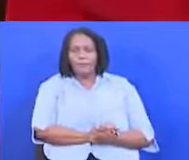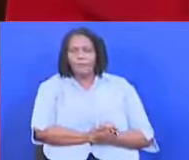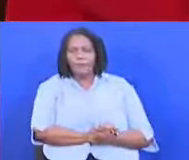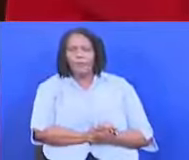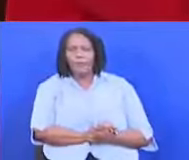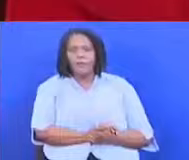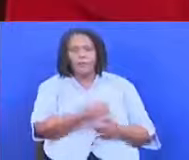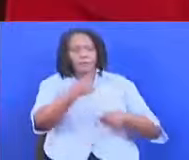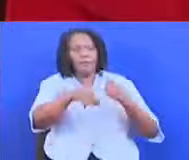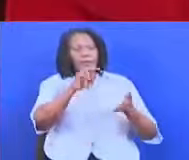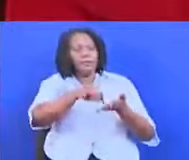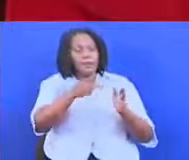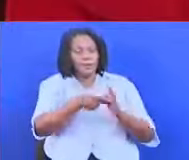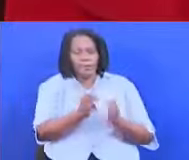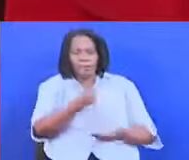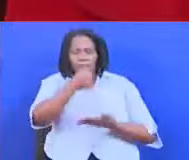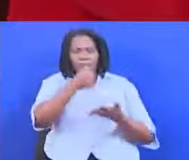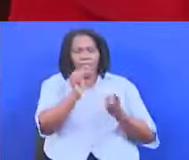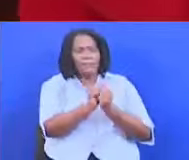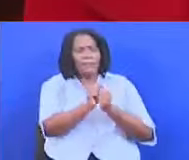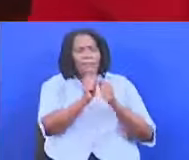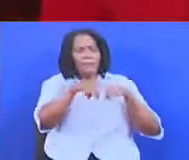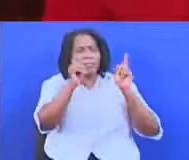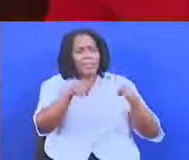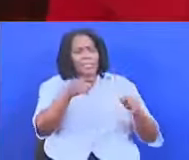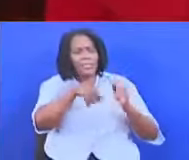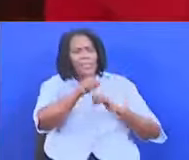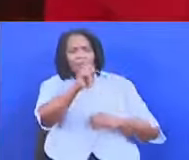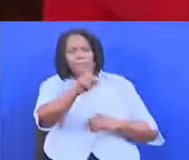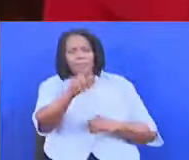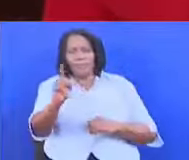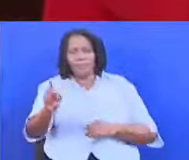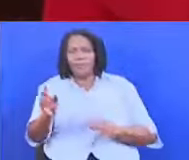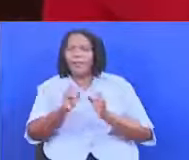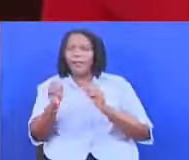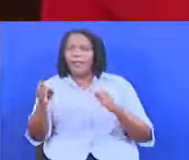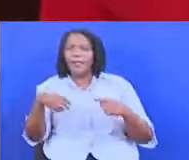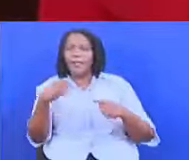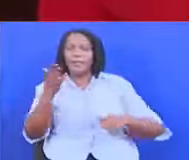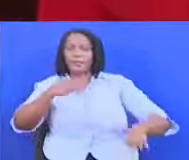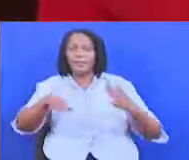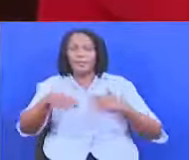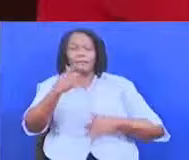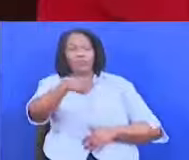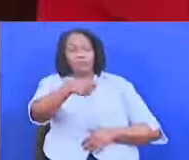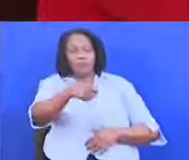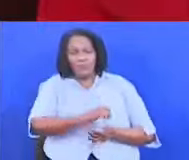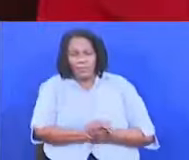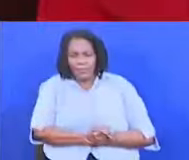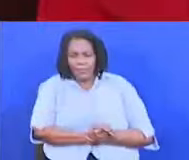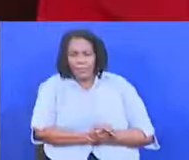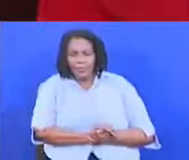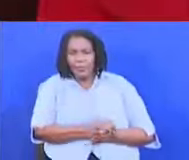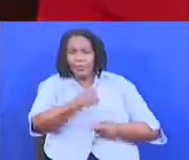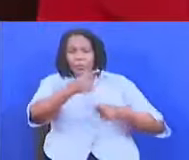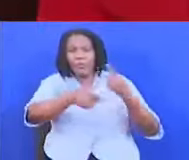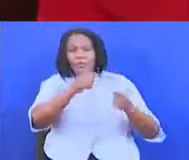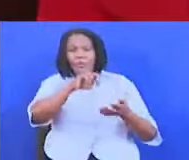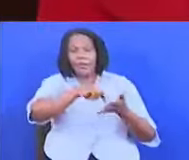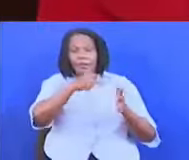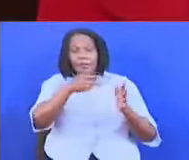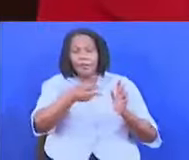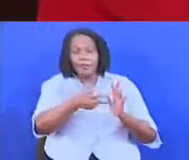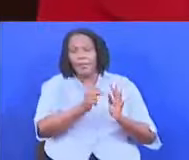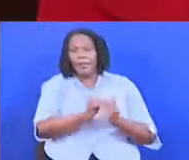imebeba mambo mengi, sitaweza kuyasema yote, lakini nataka nimpongeze sana mheshimiwa rais katika ile miradi ya kimkakati